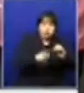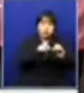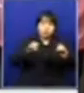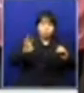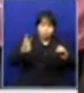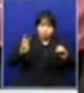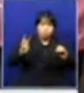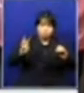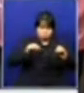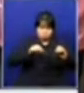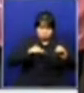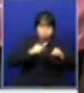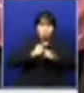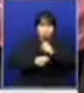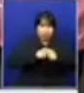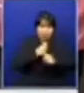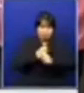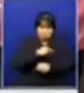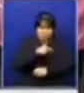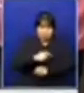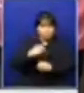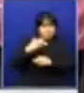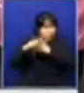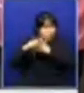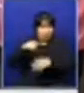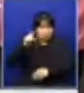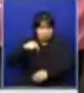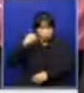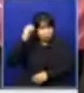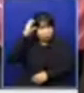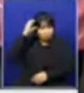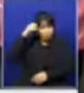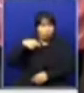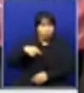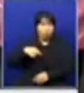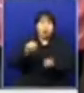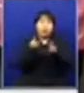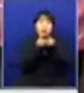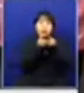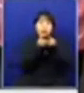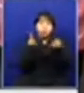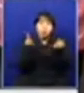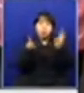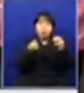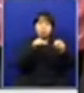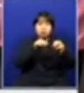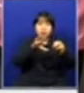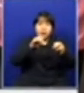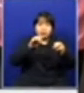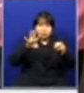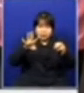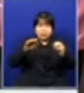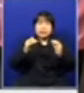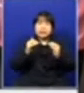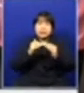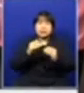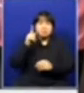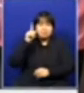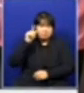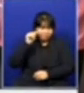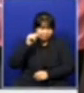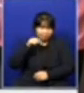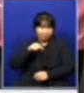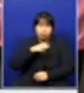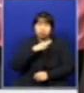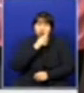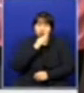พัฒนาที่ดีขึ้นรัฐธรรมนูญแม้กระทั่งรัฐธรรมนูญมาตรา54สิทธิของมารดาระหว่างและ